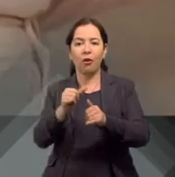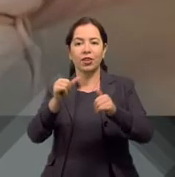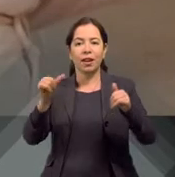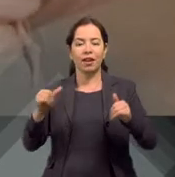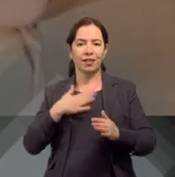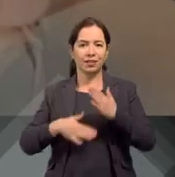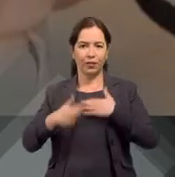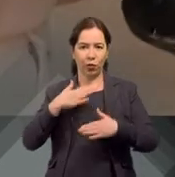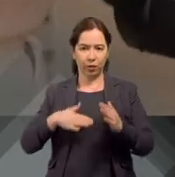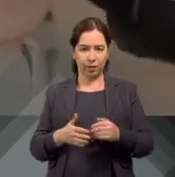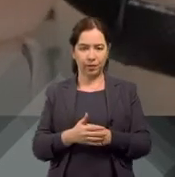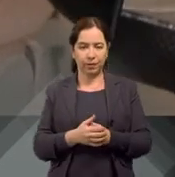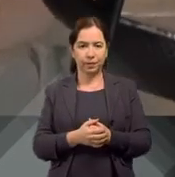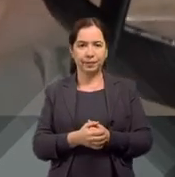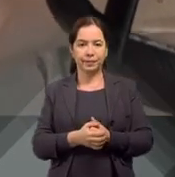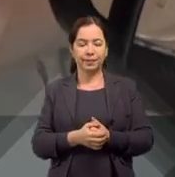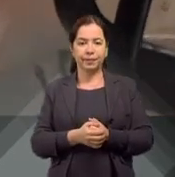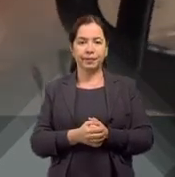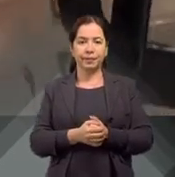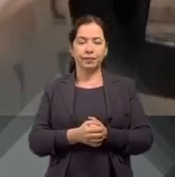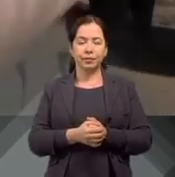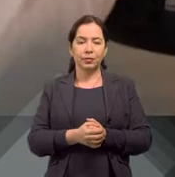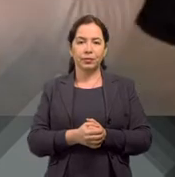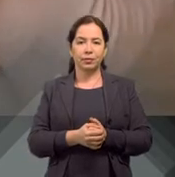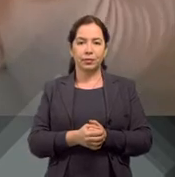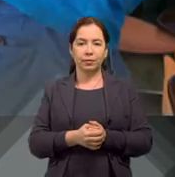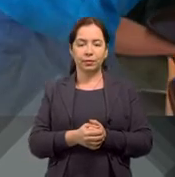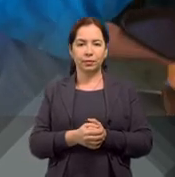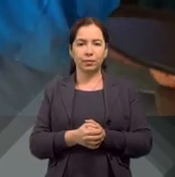Быть взрослым означает быть нежным к другим.